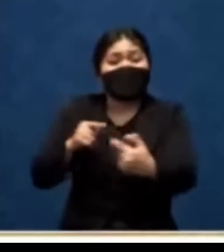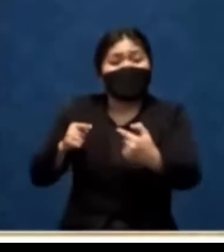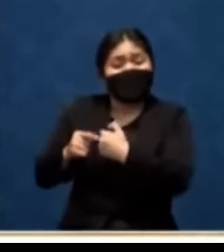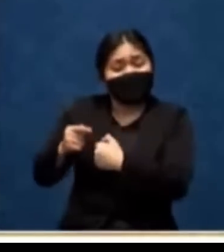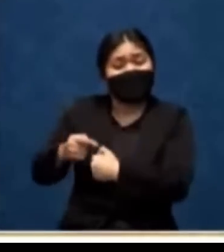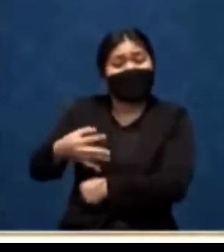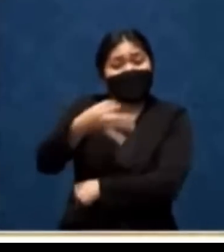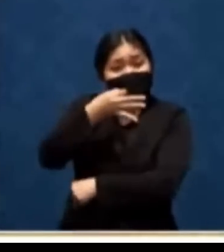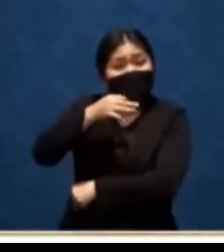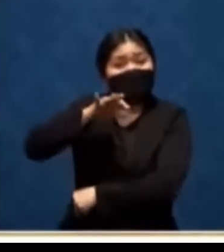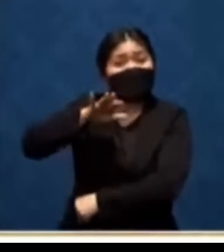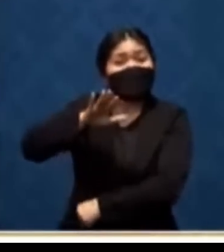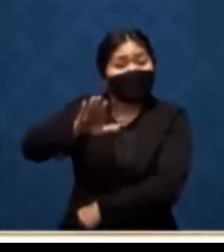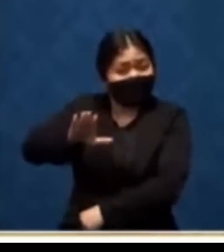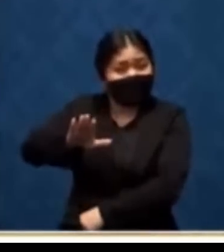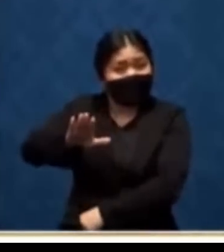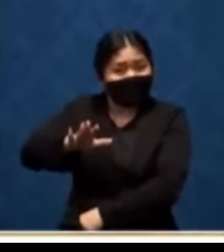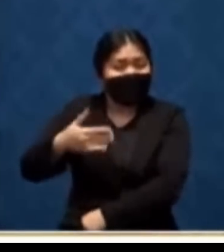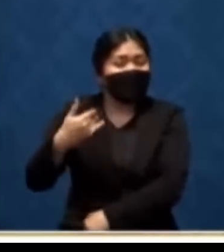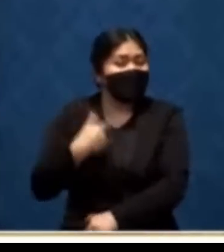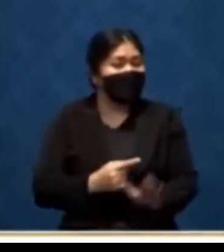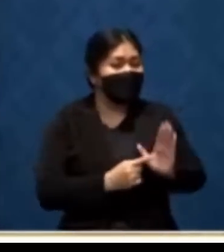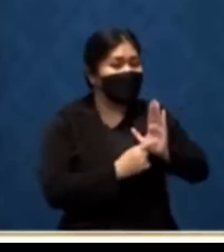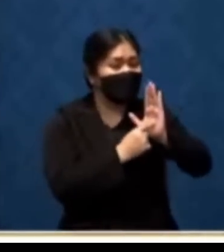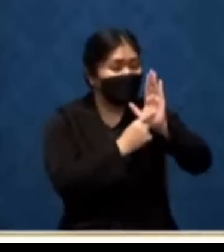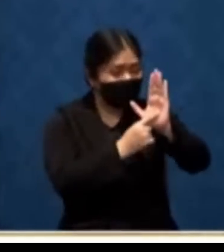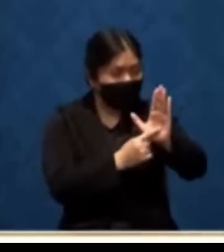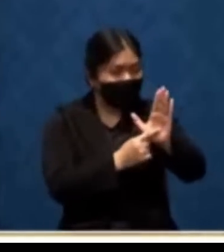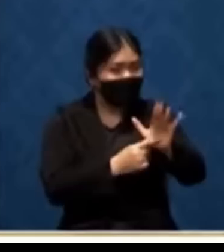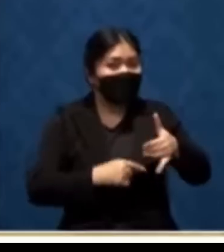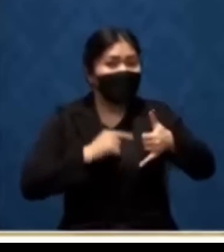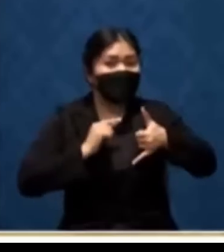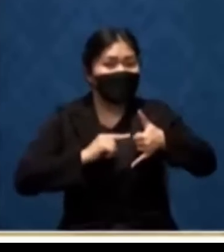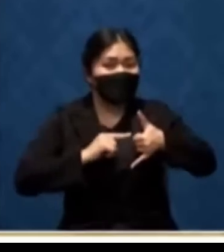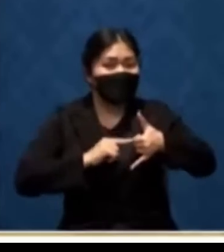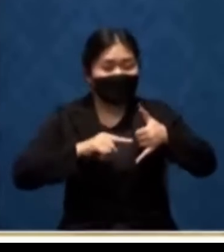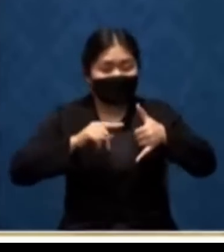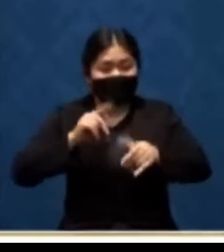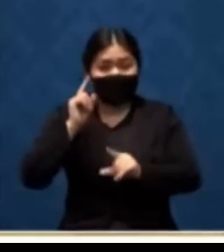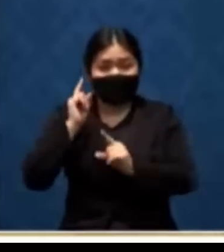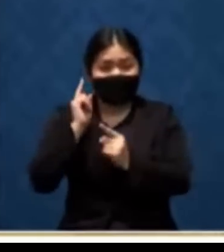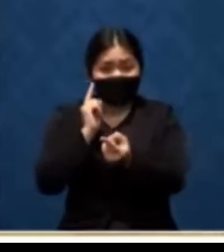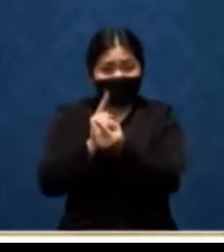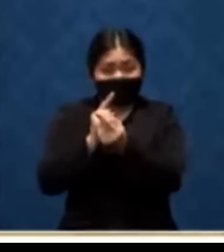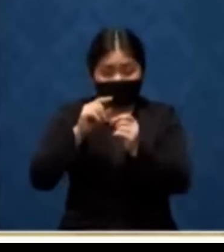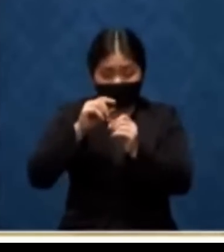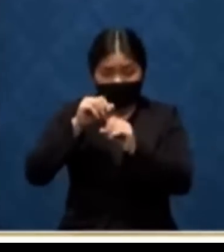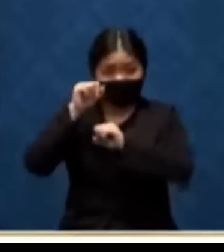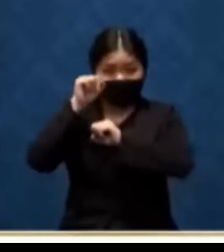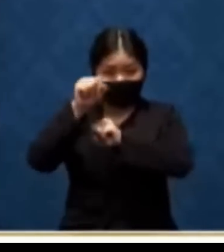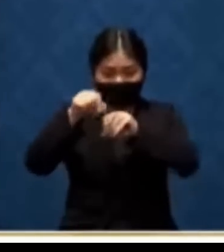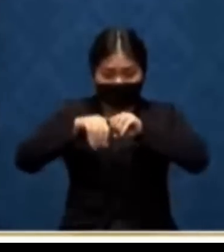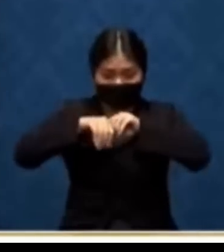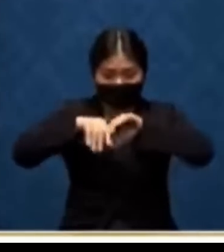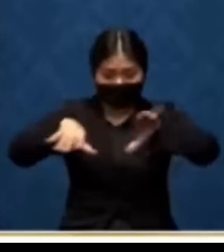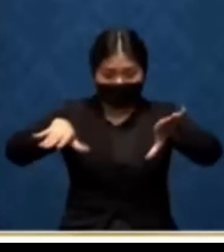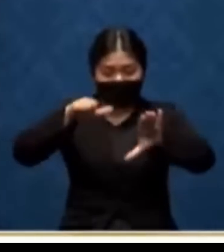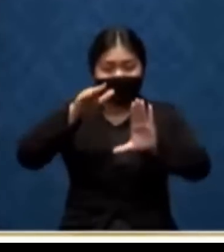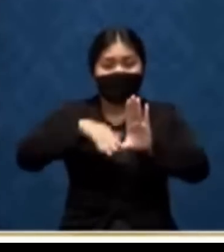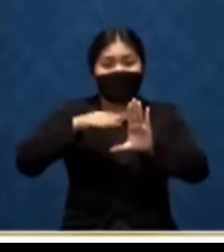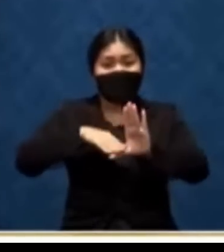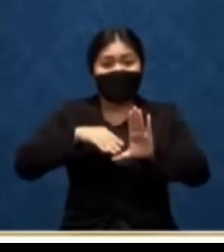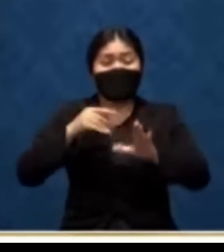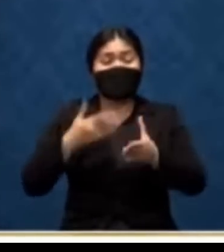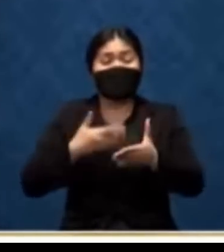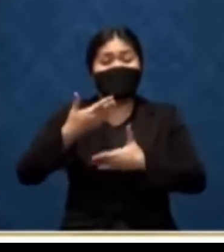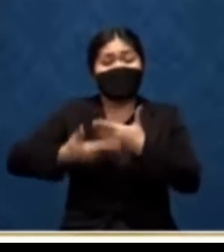ย่างของเหยื่อรายหนึ่งเธอคนนี้ครับไปเจอประกาศสมัครอ้างว่าเป็นเซลล์ขายคริปโต